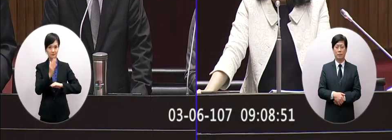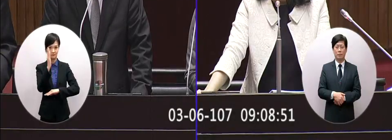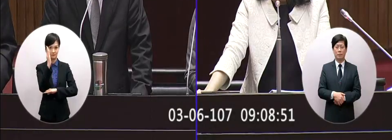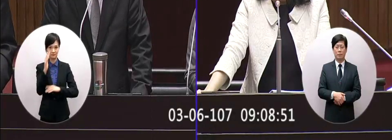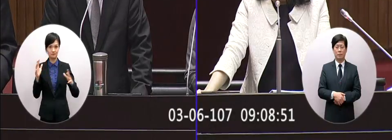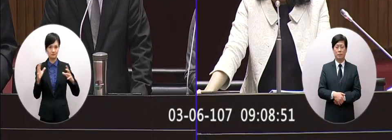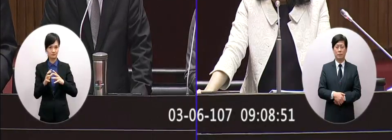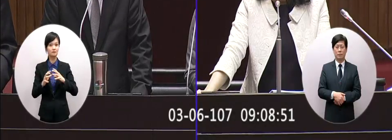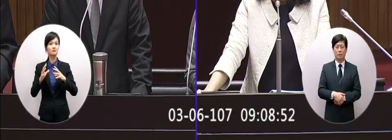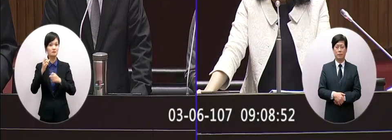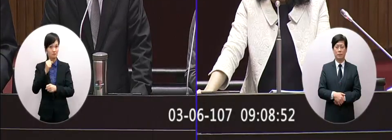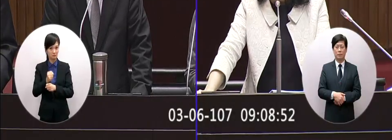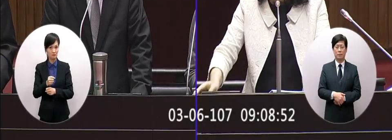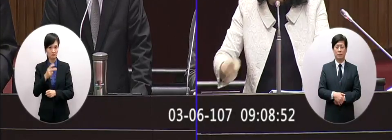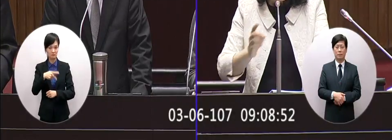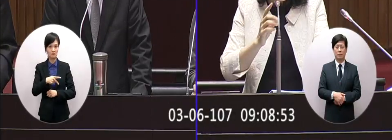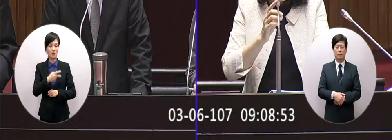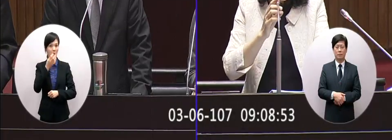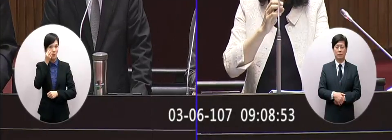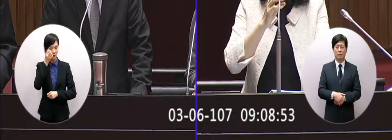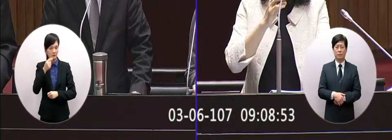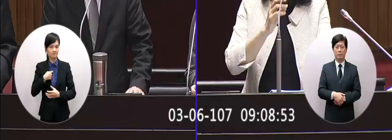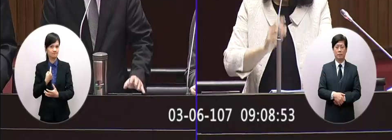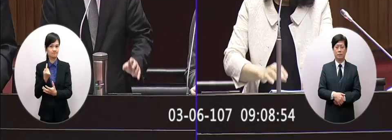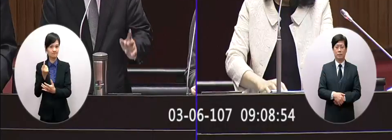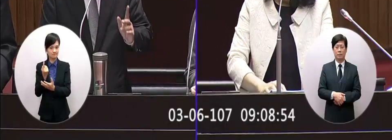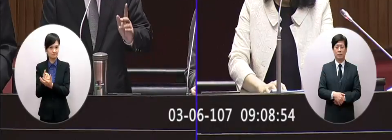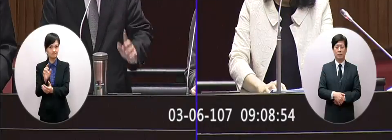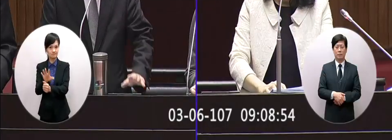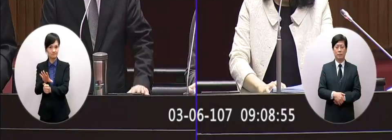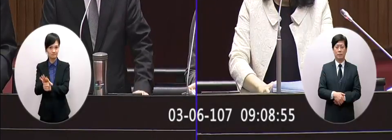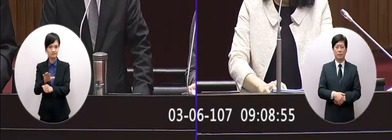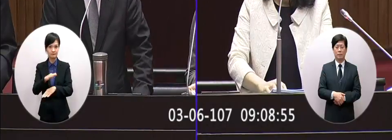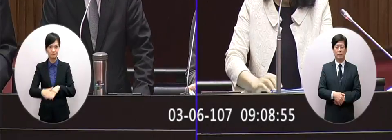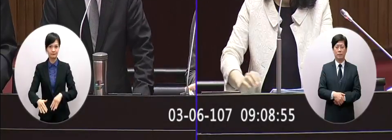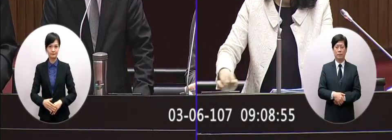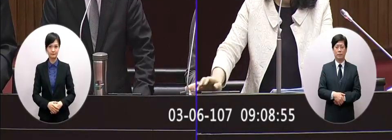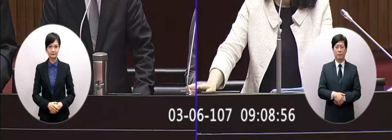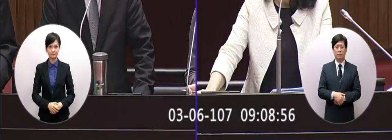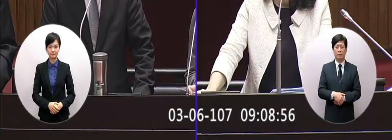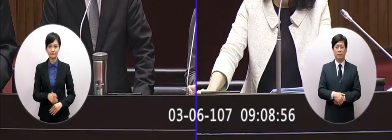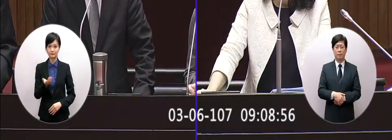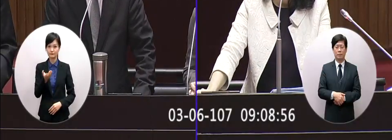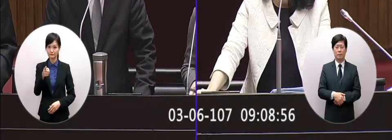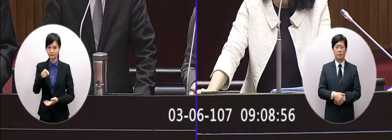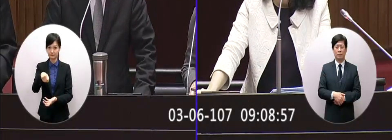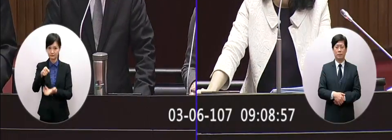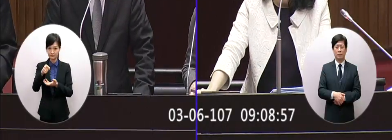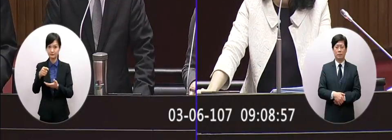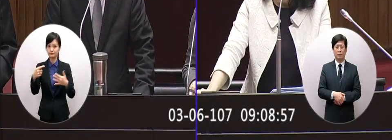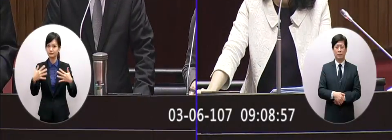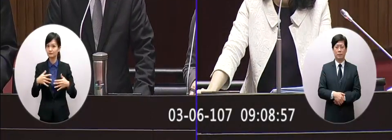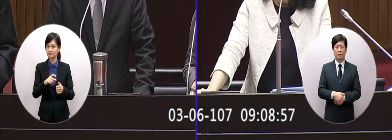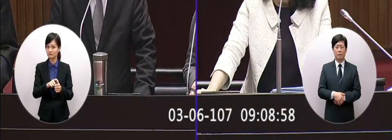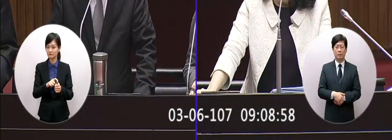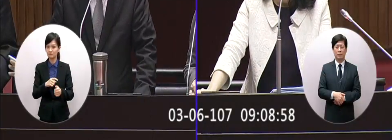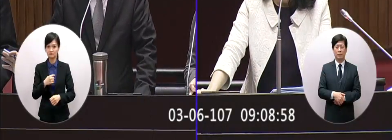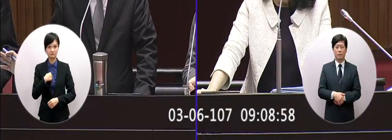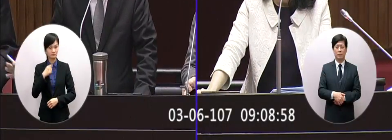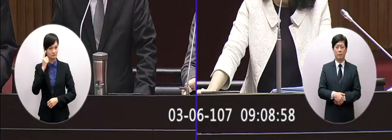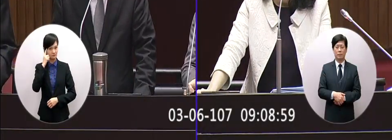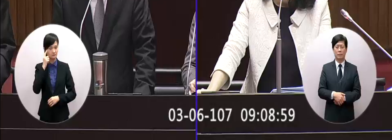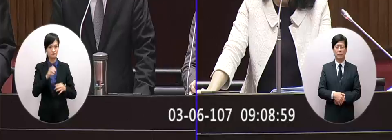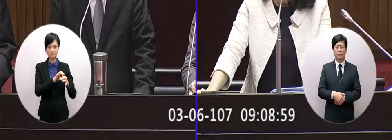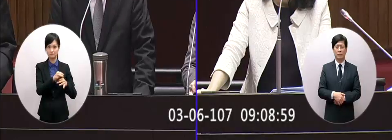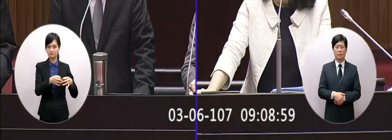莲乡亲站在一起共同面对问题。 谢谢。 那你提的这一个问题我是不是先请